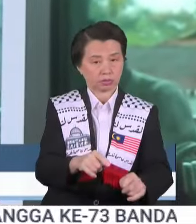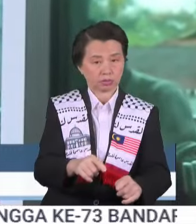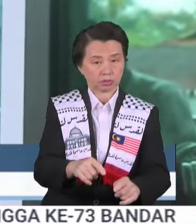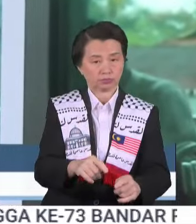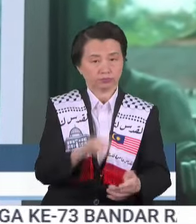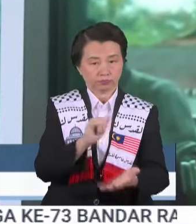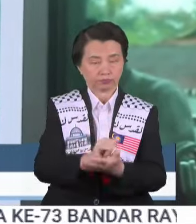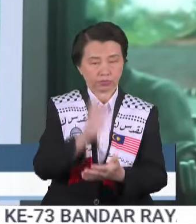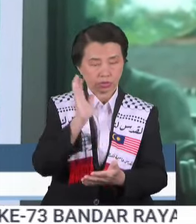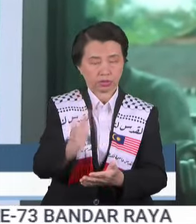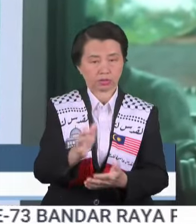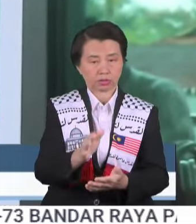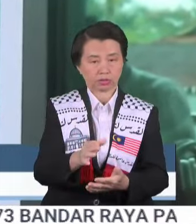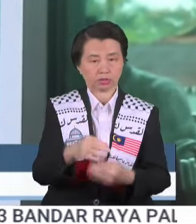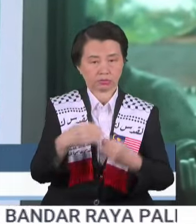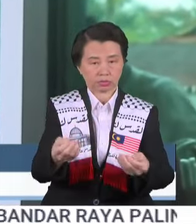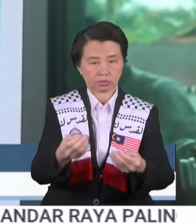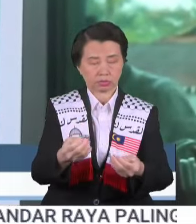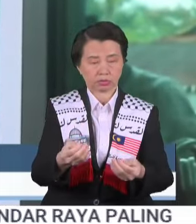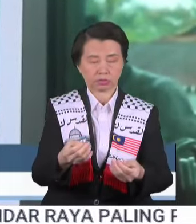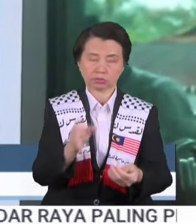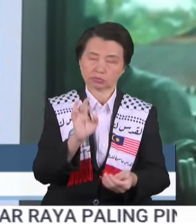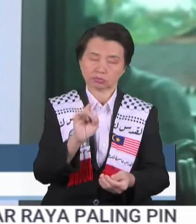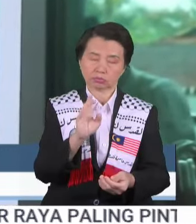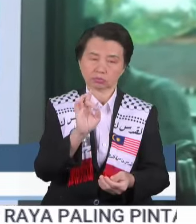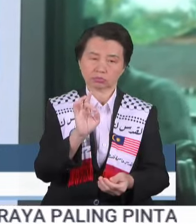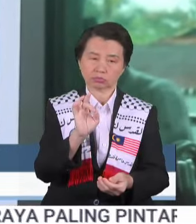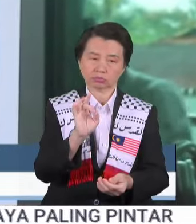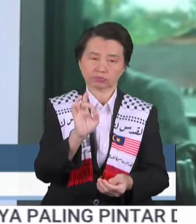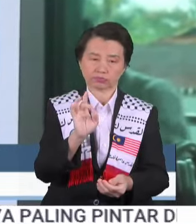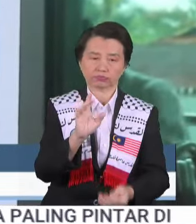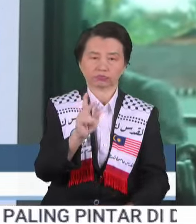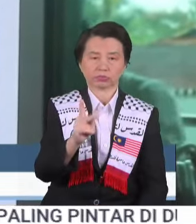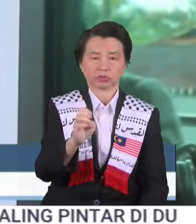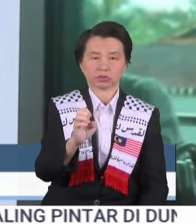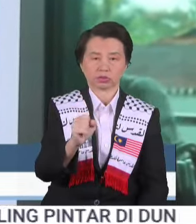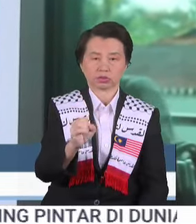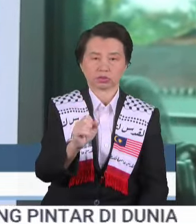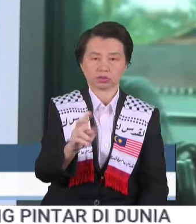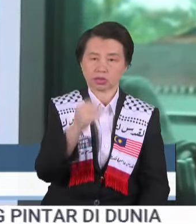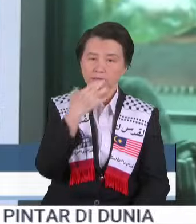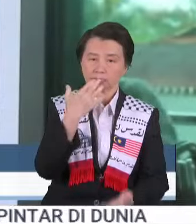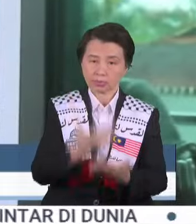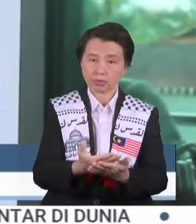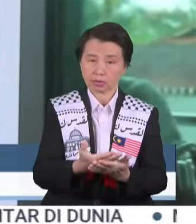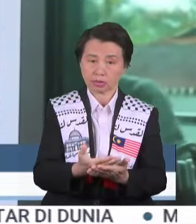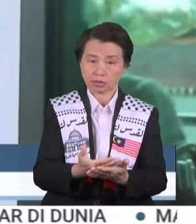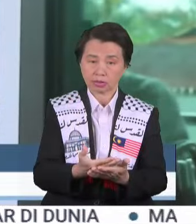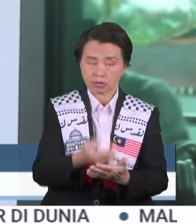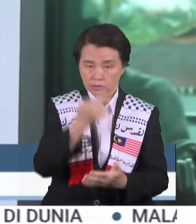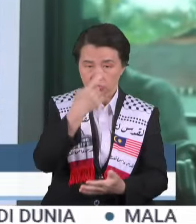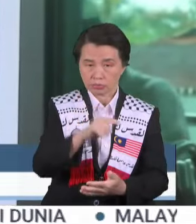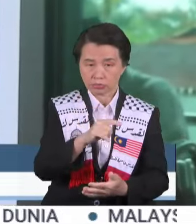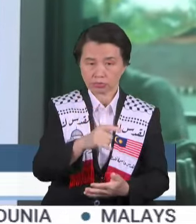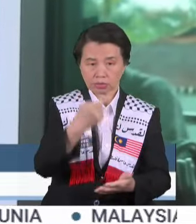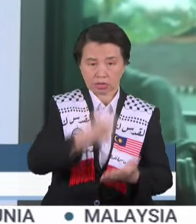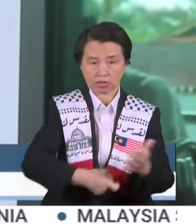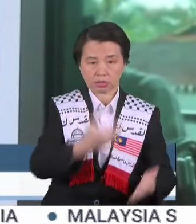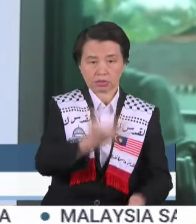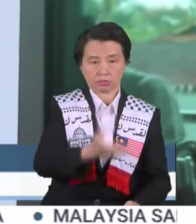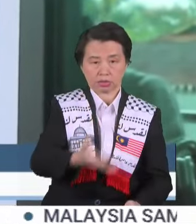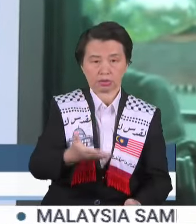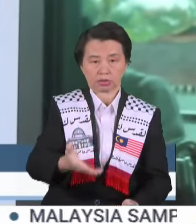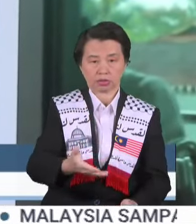lagi, itu akan memberi satu kesan yang kuat sebenarnya kepada harga barang.